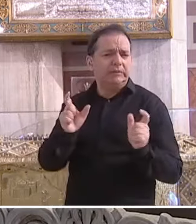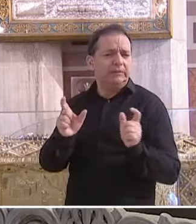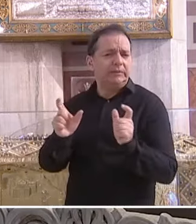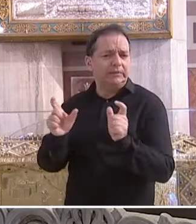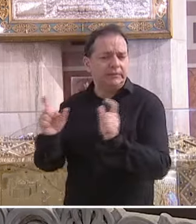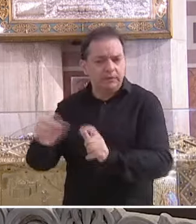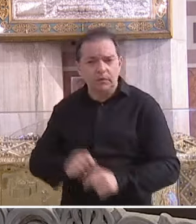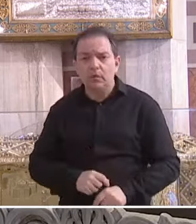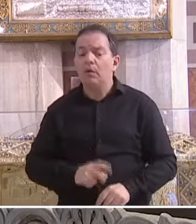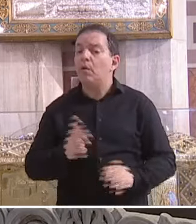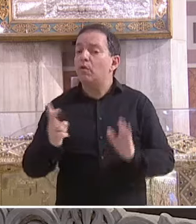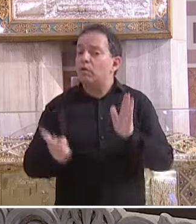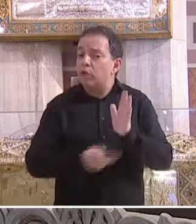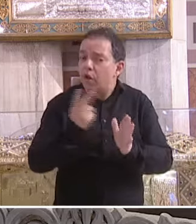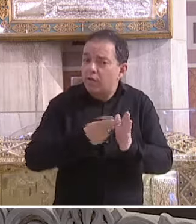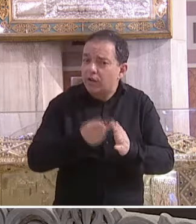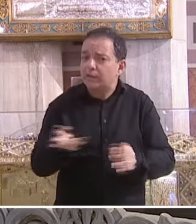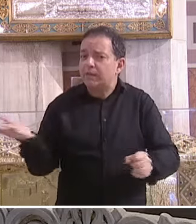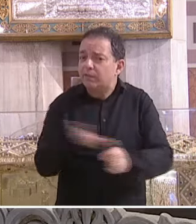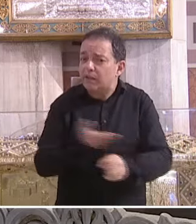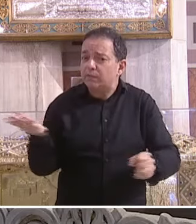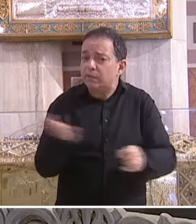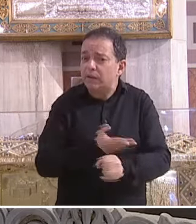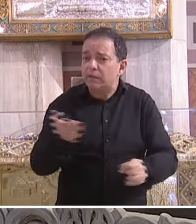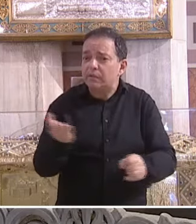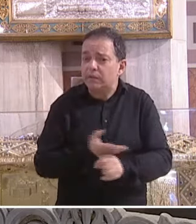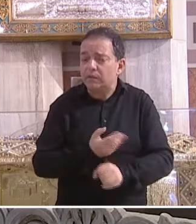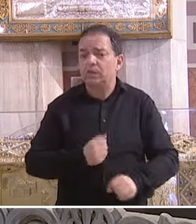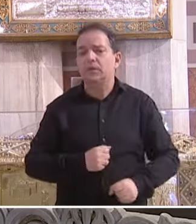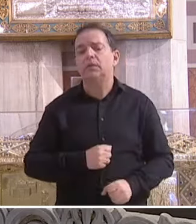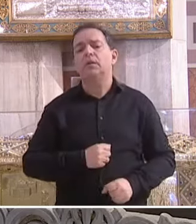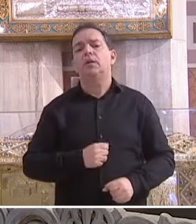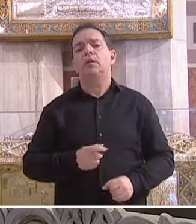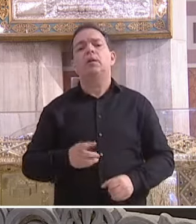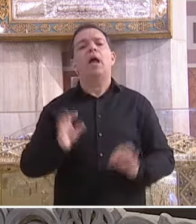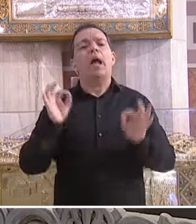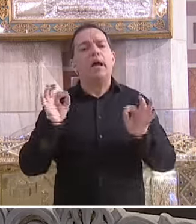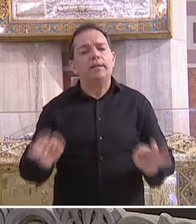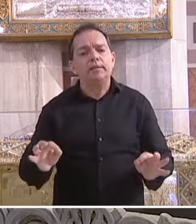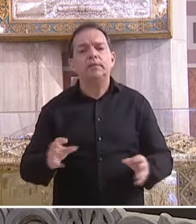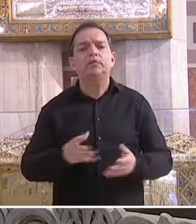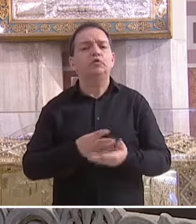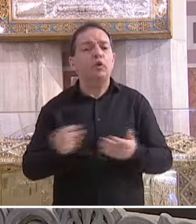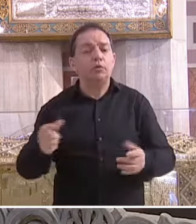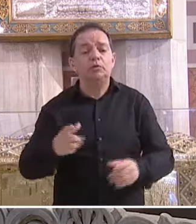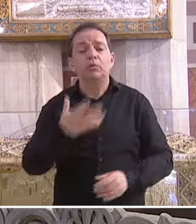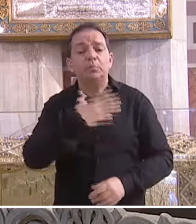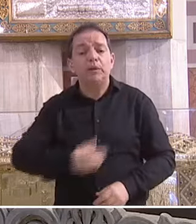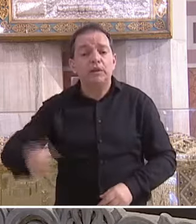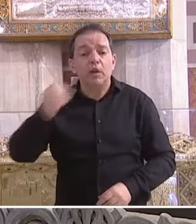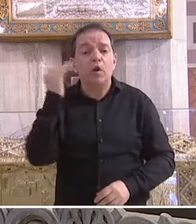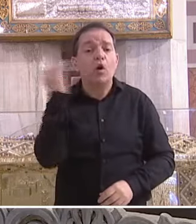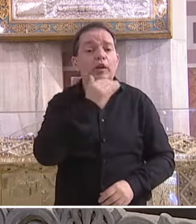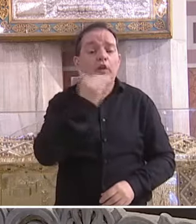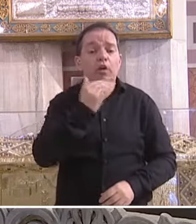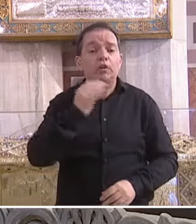γεγονότα άφησαν ανεξίτηλα τα ίχνη τους στον τρόπο που ο Γρηγόριος